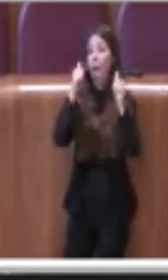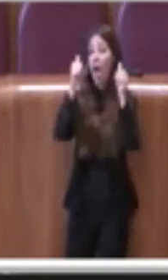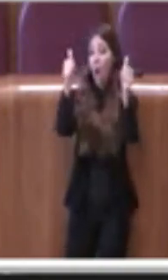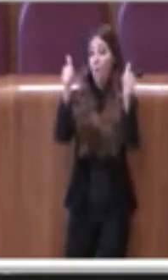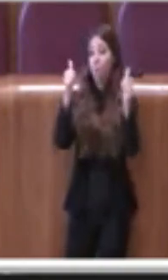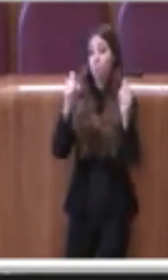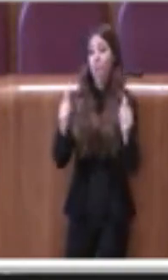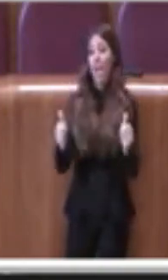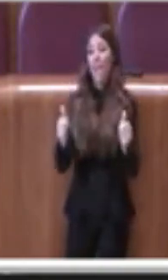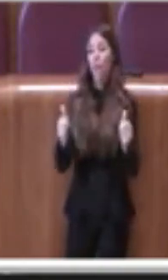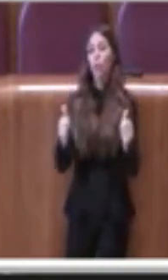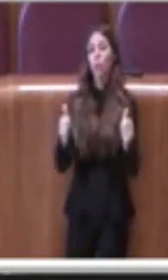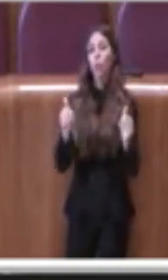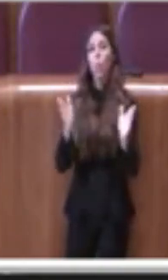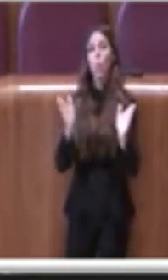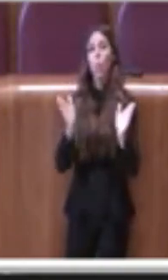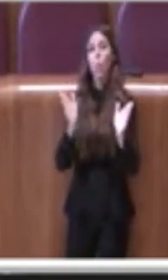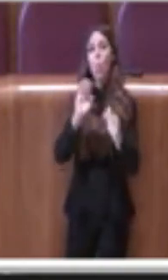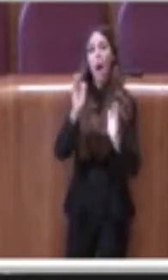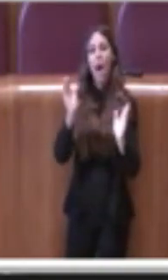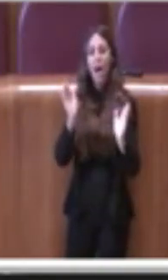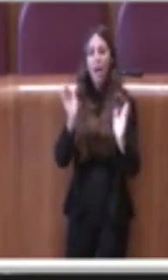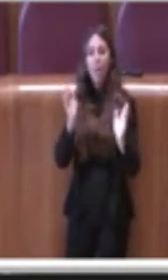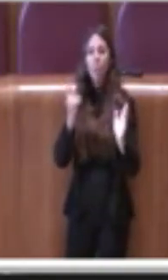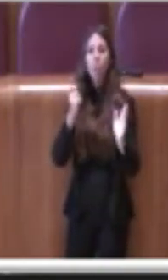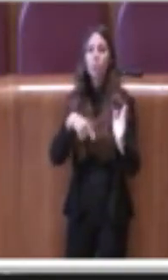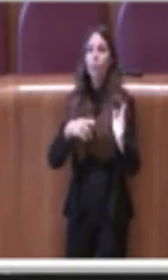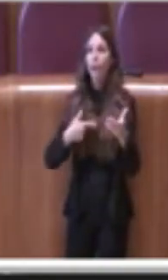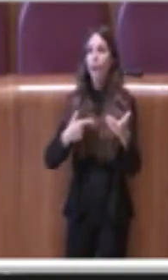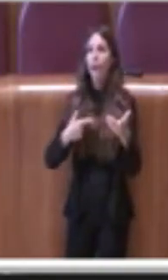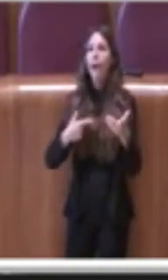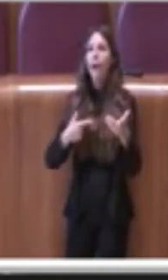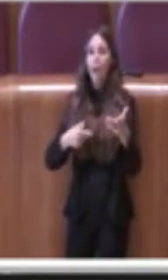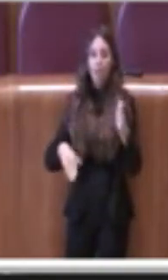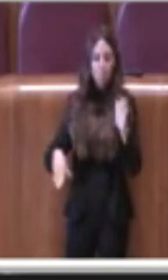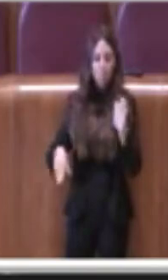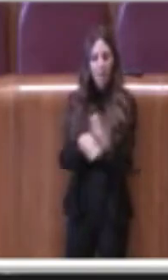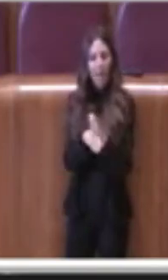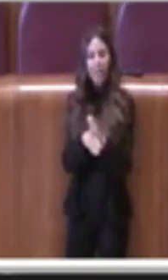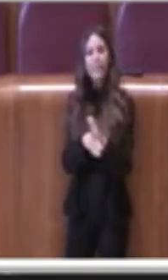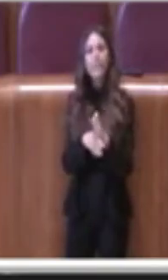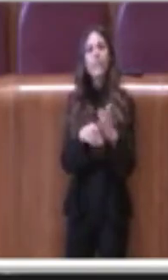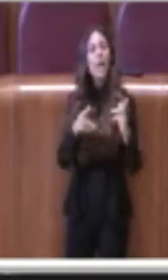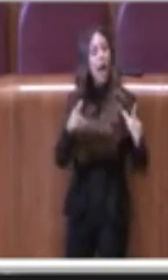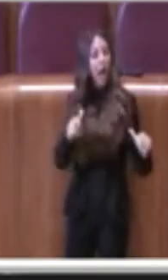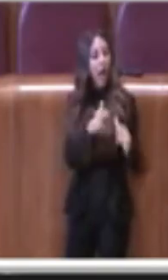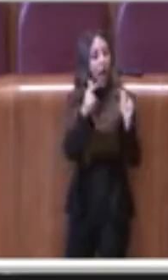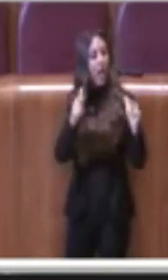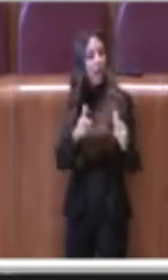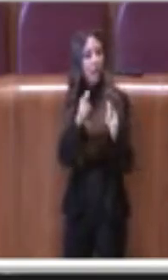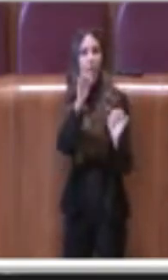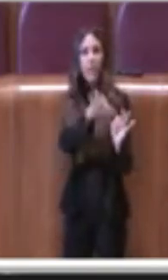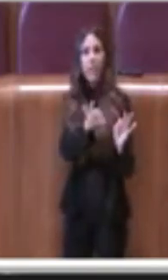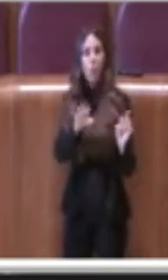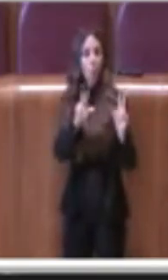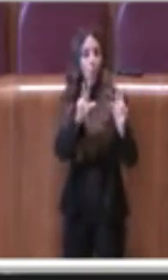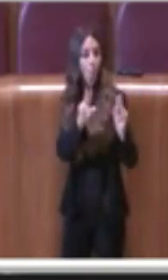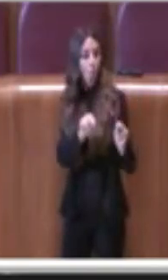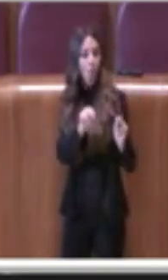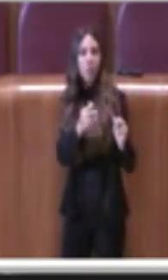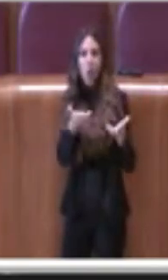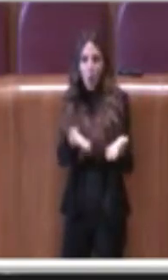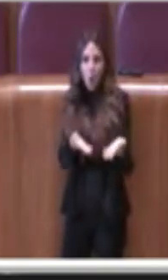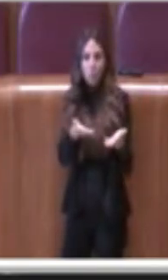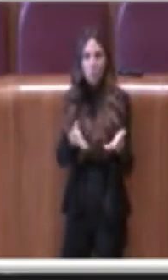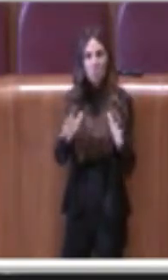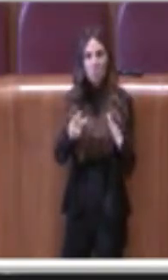1,4 milioni, ha iniziato finalmente a togliere i vecchi ceppi, a piantare nuovi alberi. Ad oggi sono stati